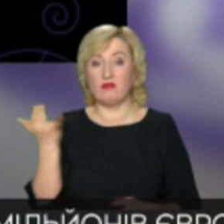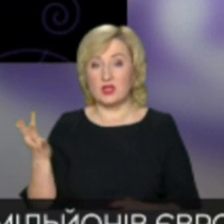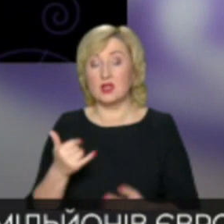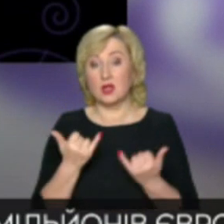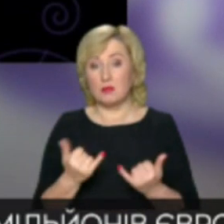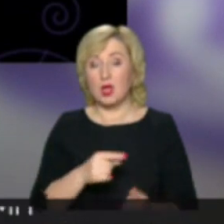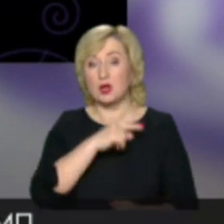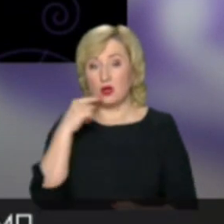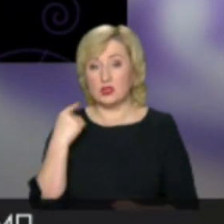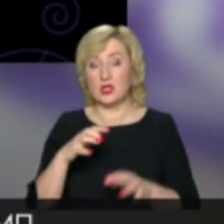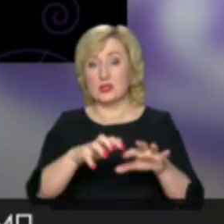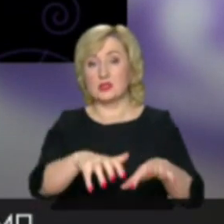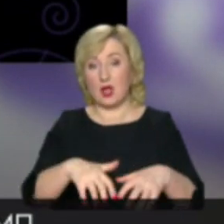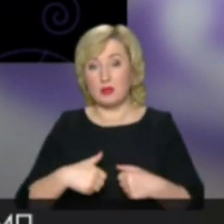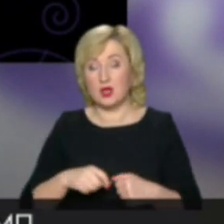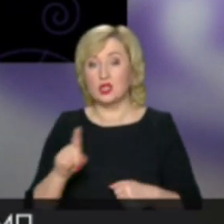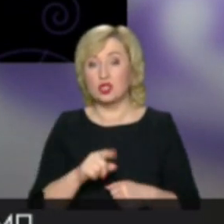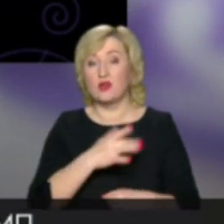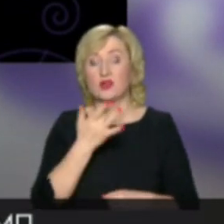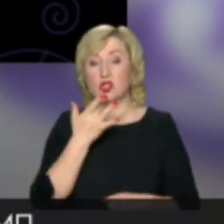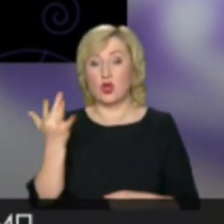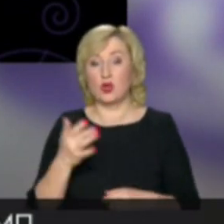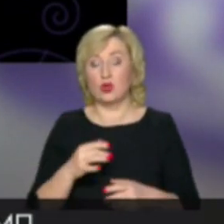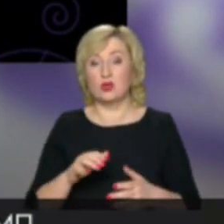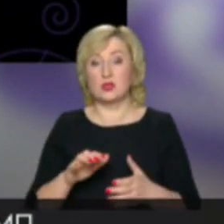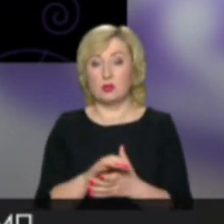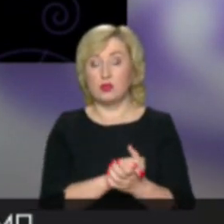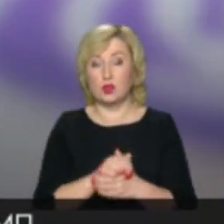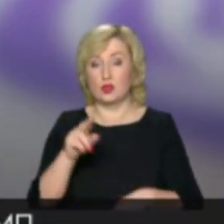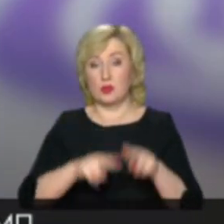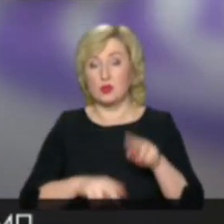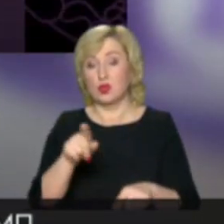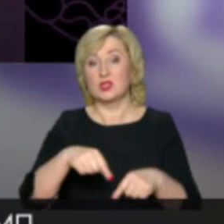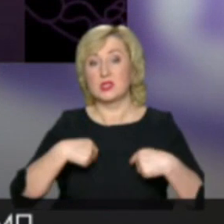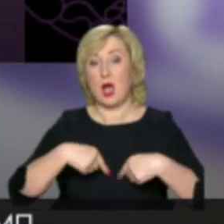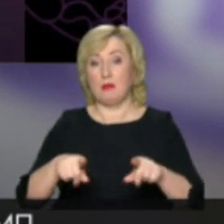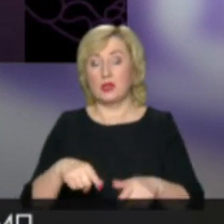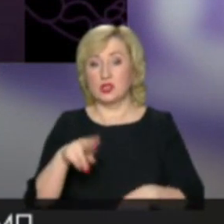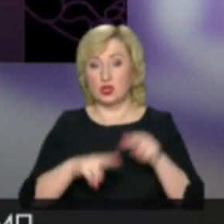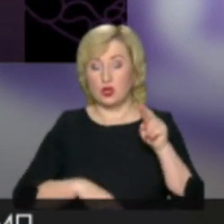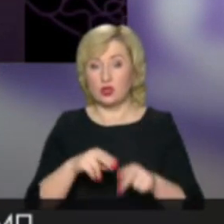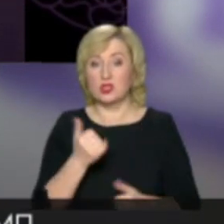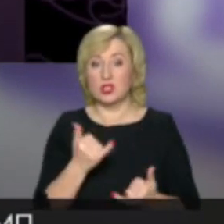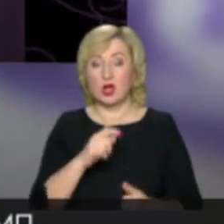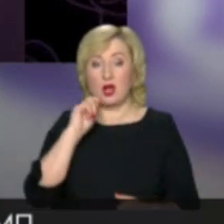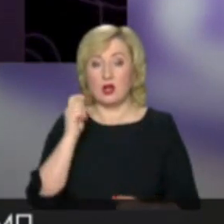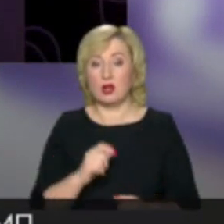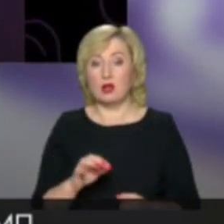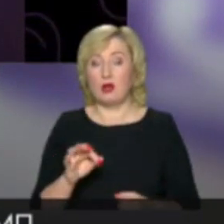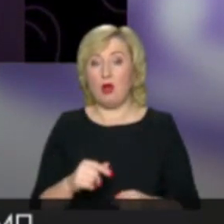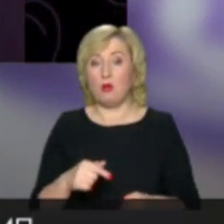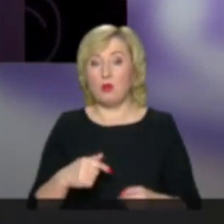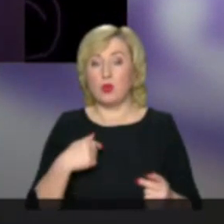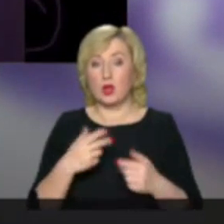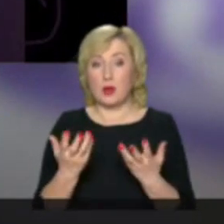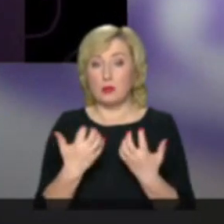теперь Россия и забирает все, что в Союзе построили. Пусть сама теперь строит. Сейчас хохлы ох... когда